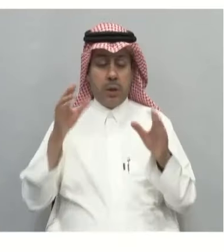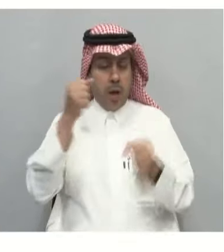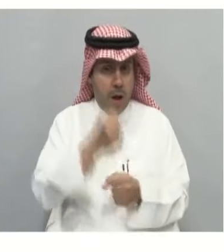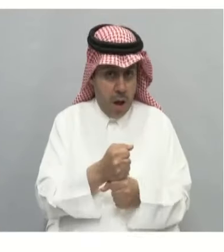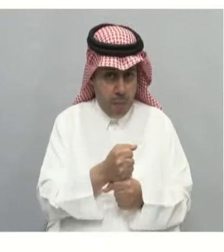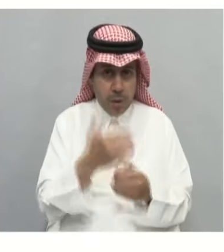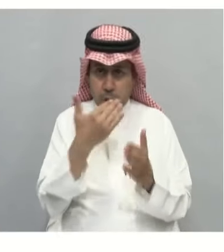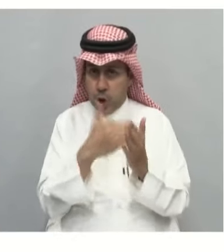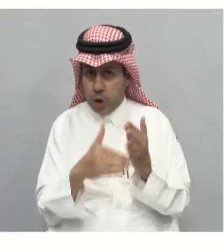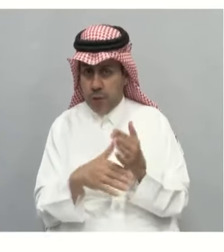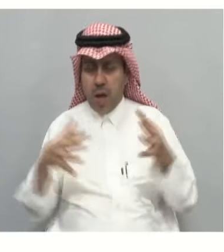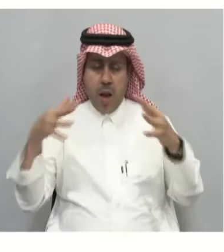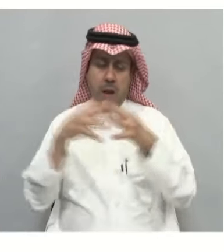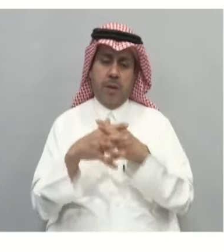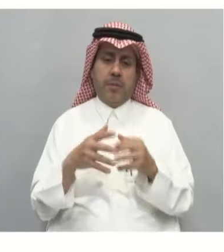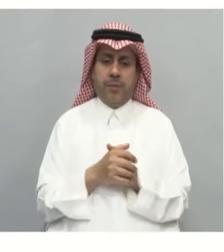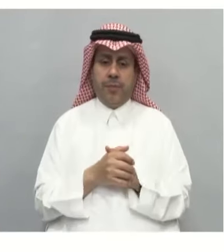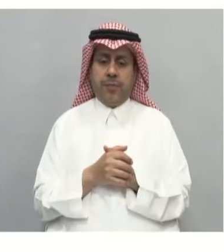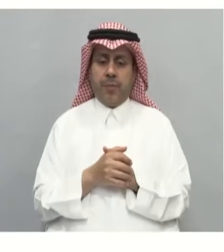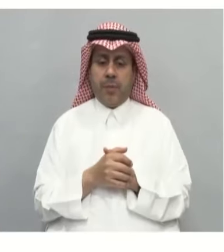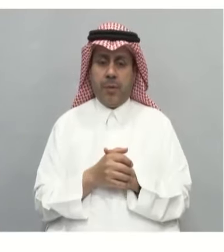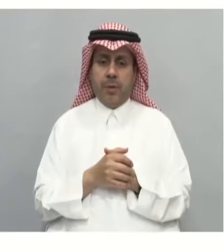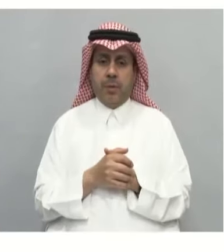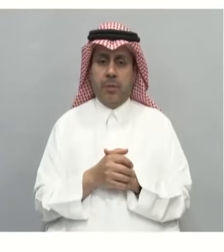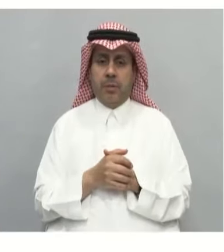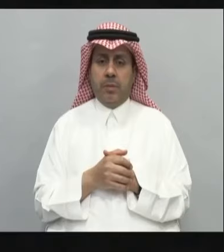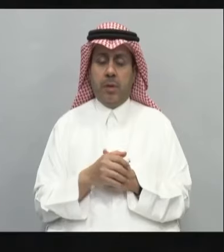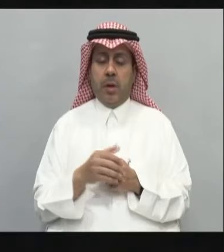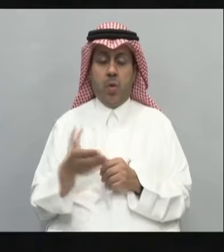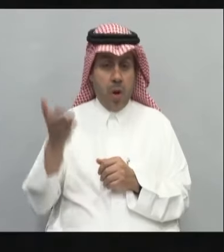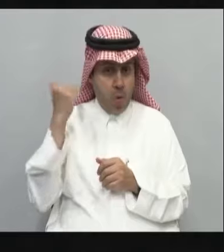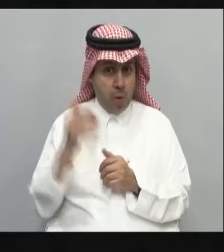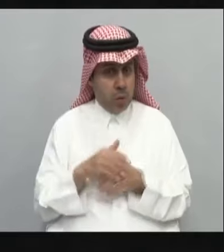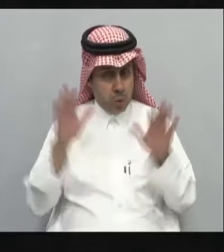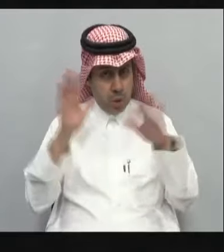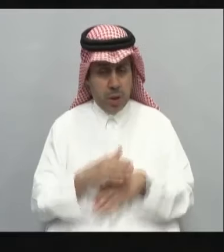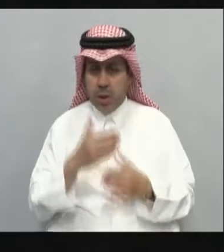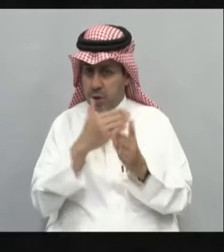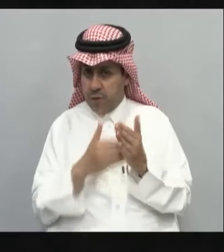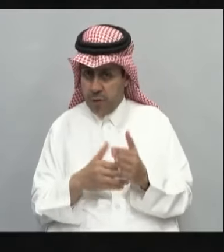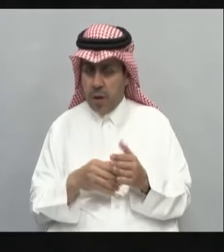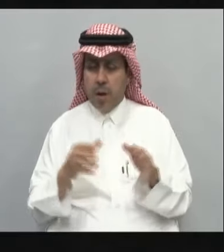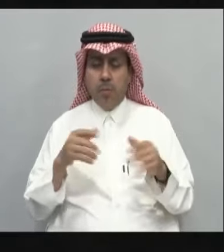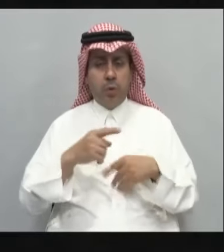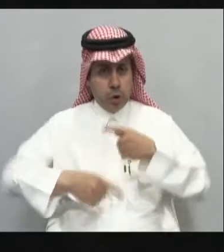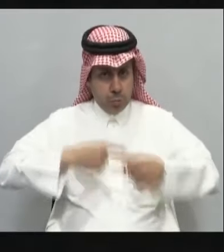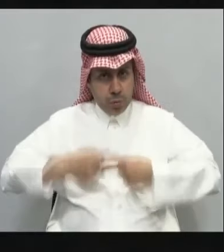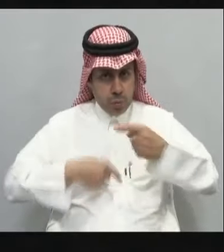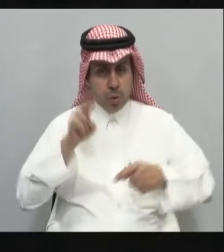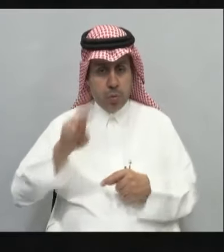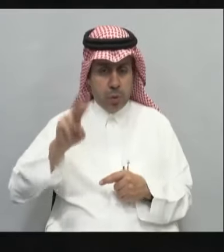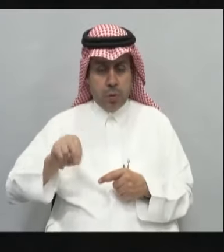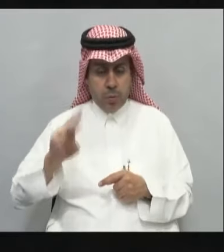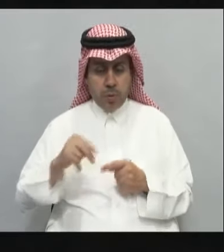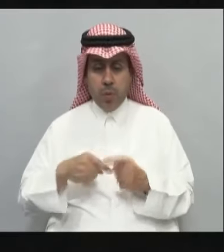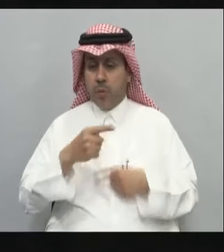نصف الليل اجر عظيم يعني كانه يصلي نصف الليل متواصل هذا من صلى العشاء